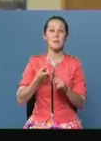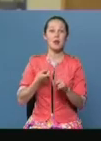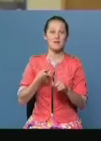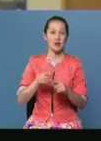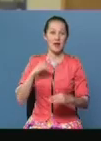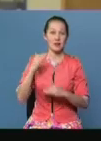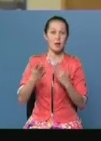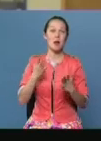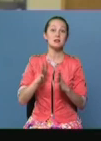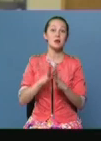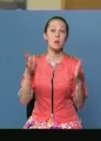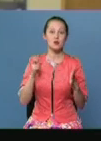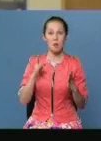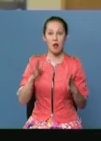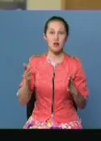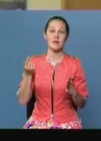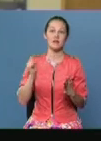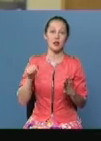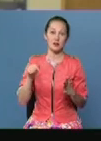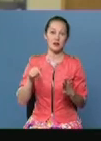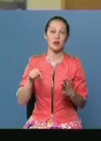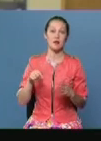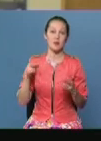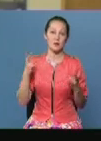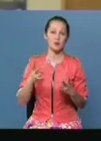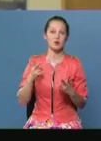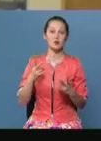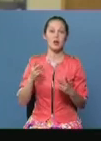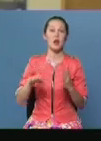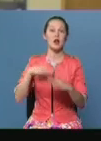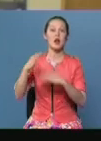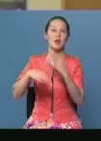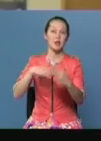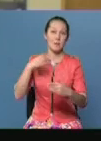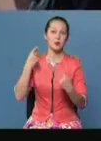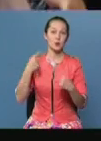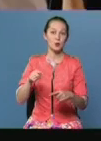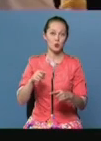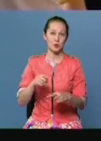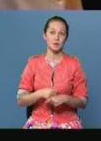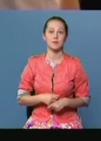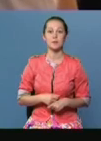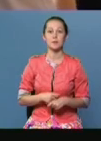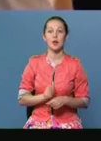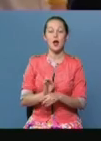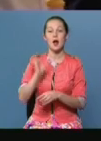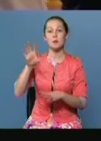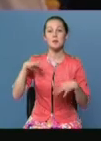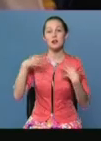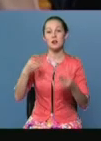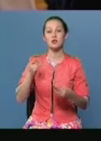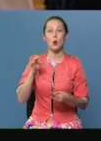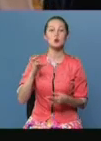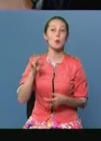больше ты хочешь получить баллов, то надо пройти как бы следующие этапы, но в рамках одного предмета ЕГЭ. Отправить предложение в